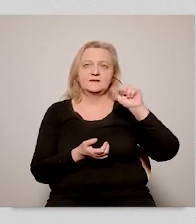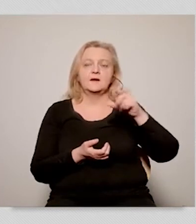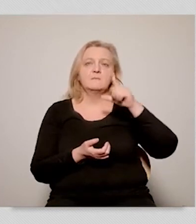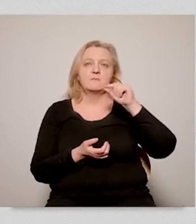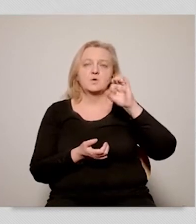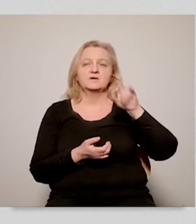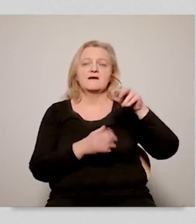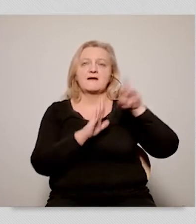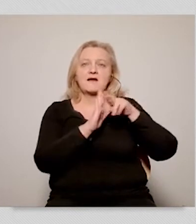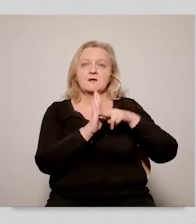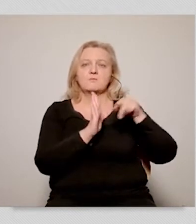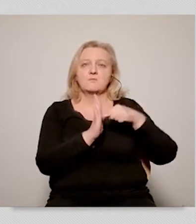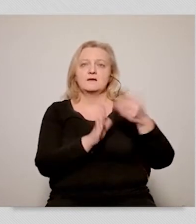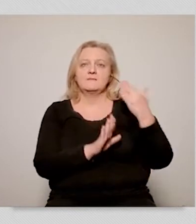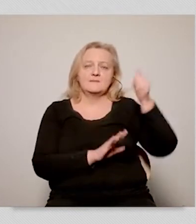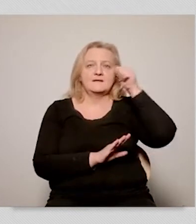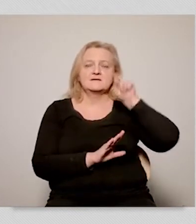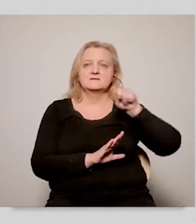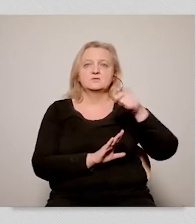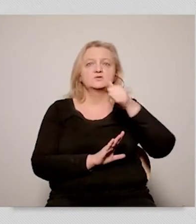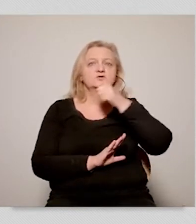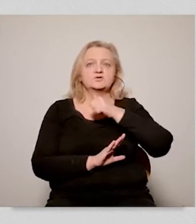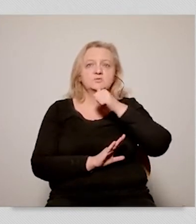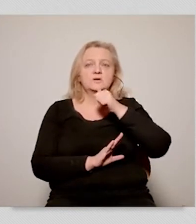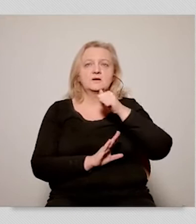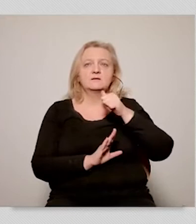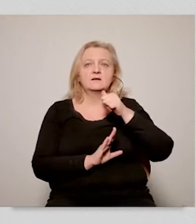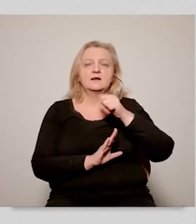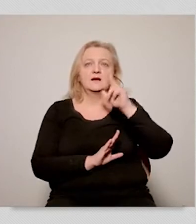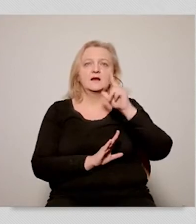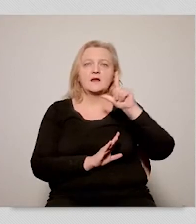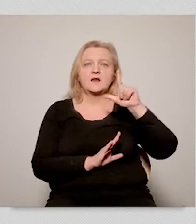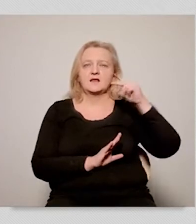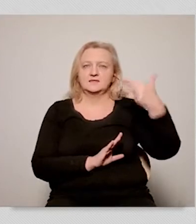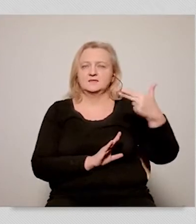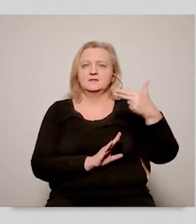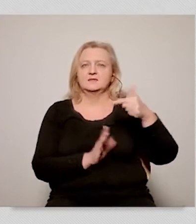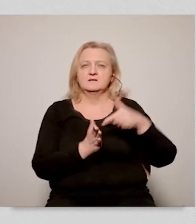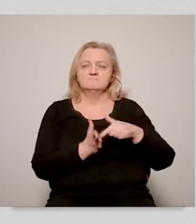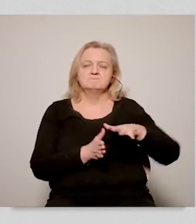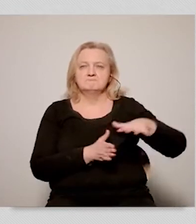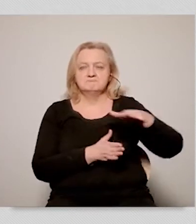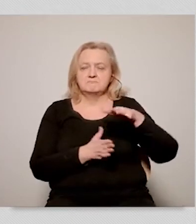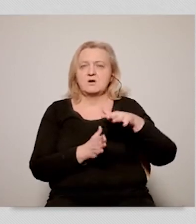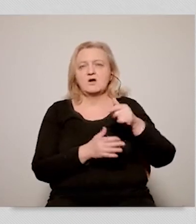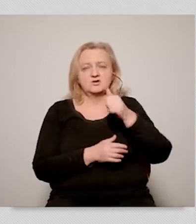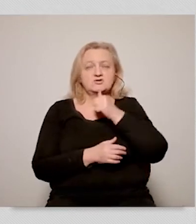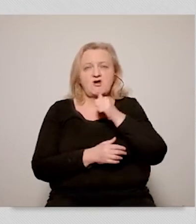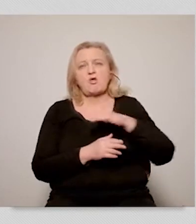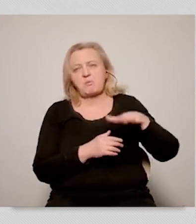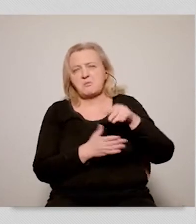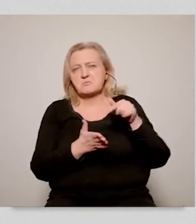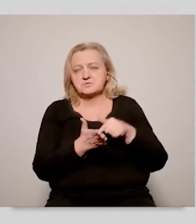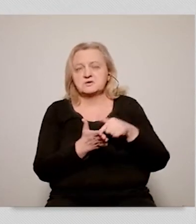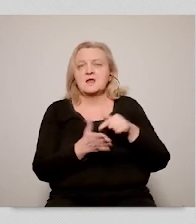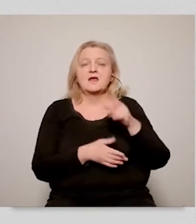niedawnym nazywa takim zielonym klinem, zielonym green wedge, zielonym klinem, który